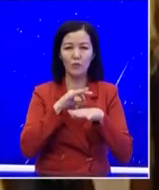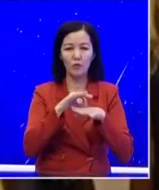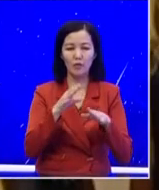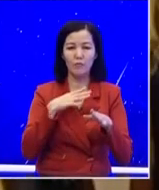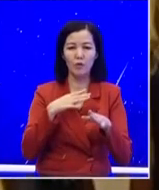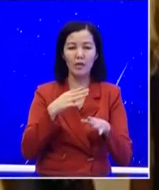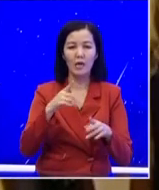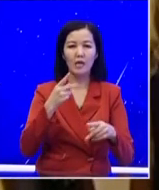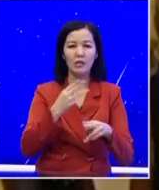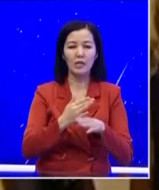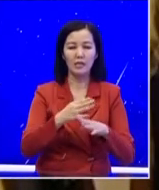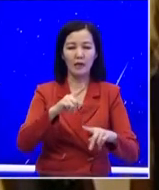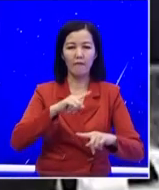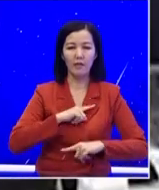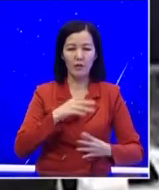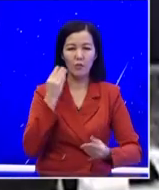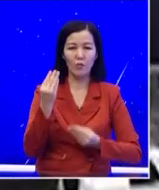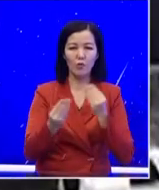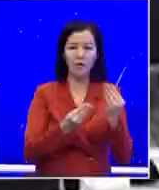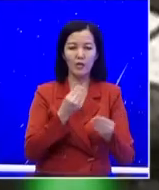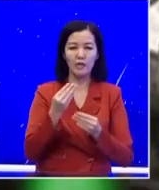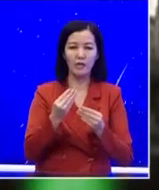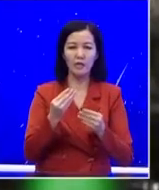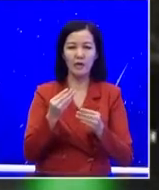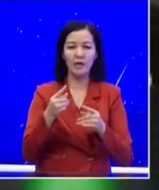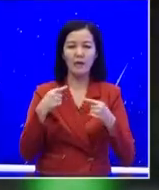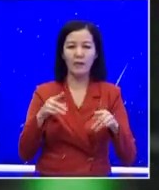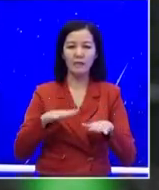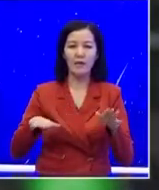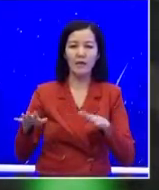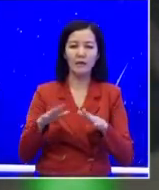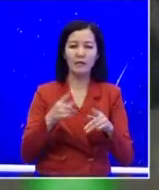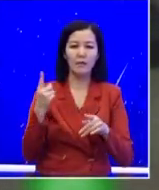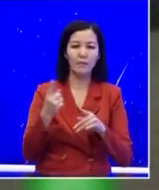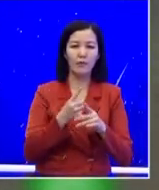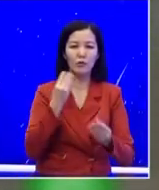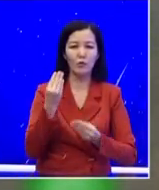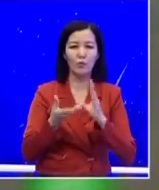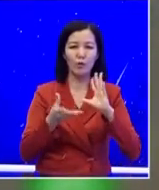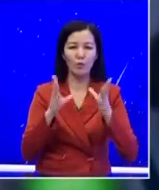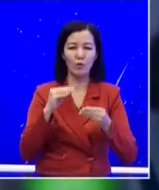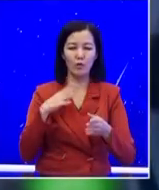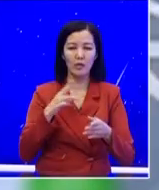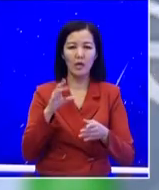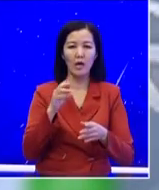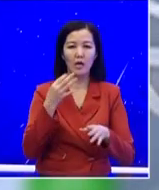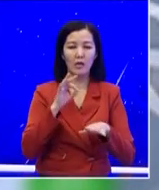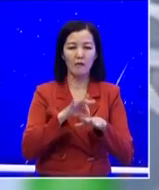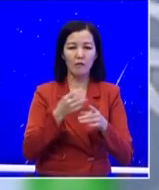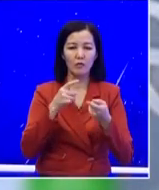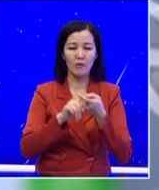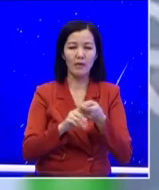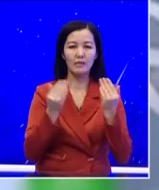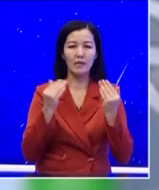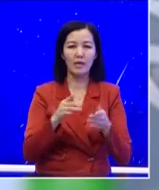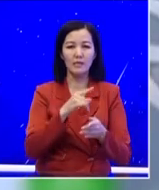бірге жартылай финал мен ширек финалдағы ойындар бейтарап алаңда ұйымдастырылып, бір матчпен қорытындыланбақ. Еске салса, коронавирус пандемиясына